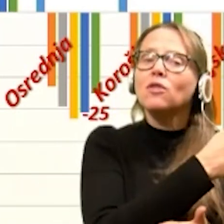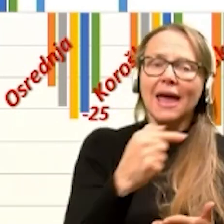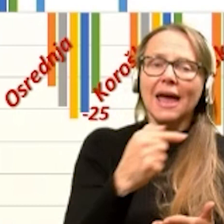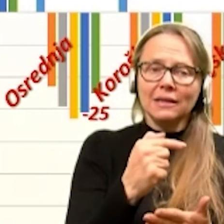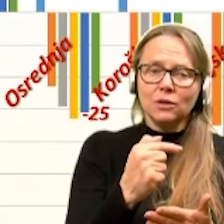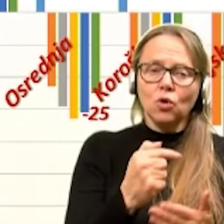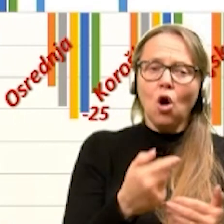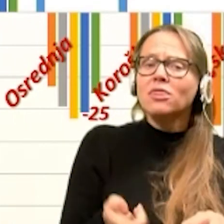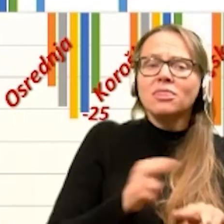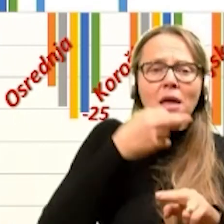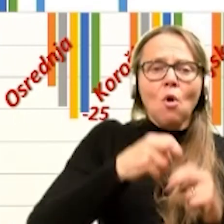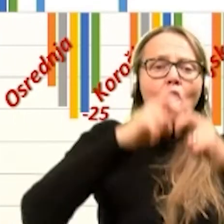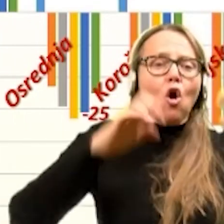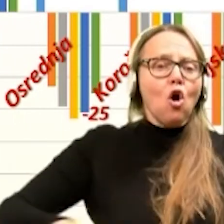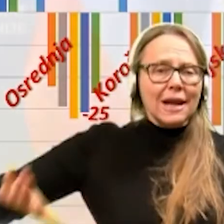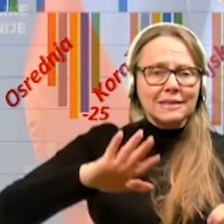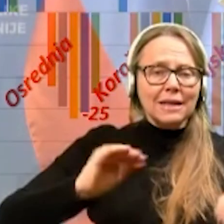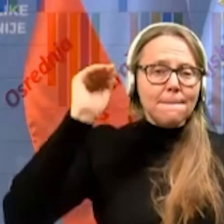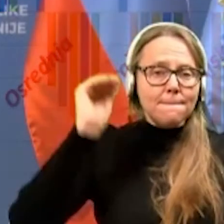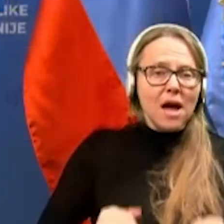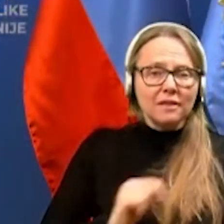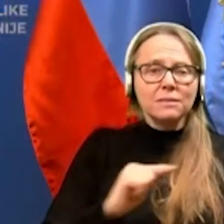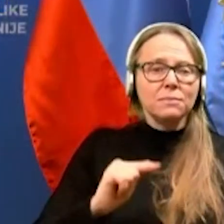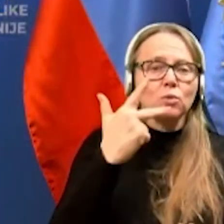Gorenjska, kjer je padec -32.